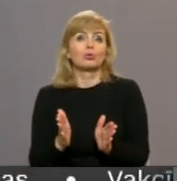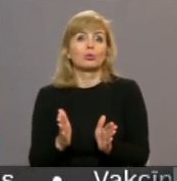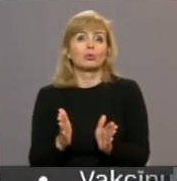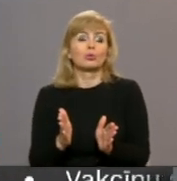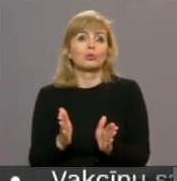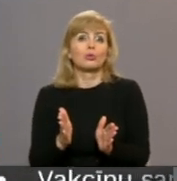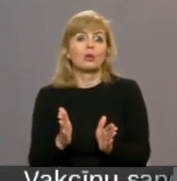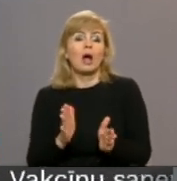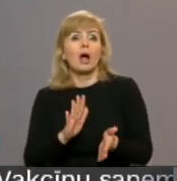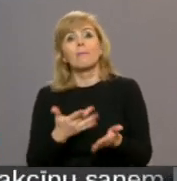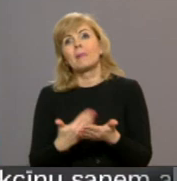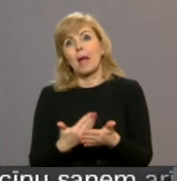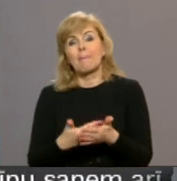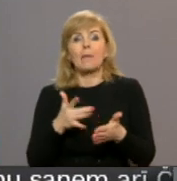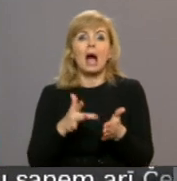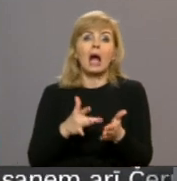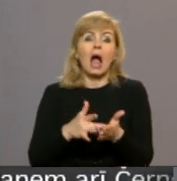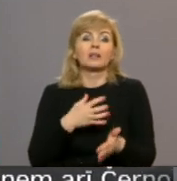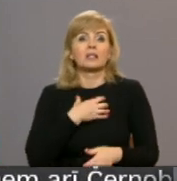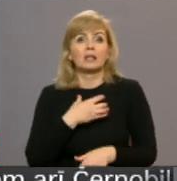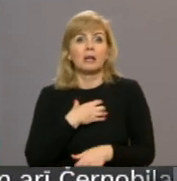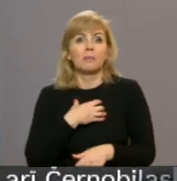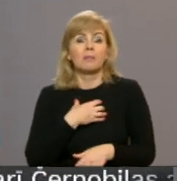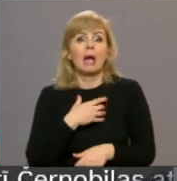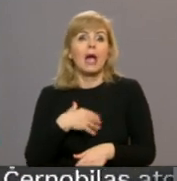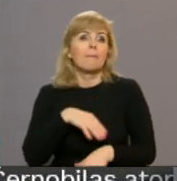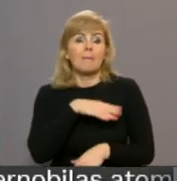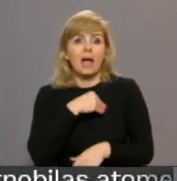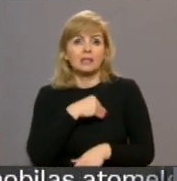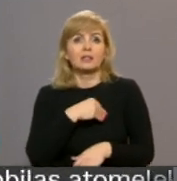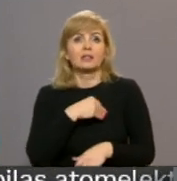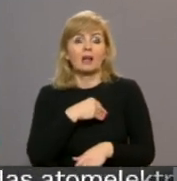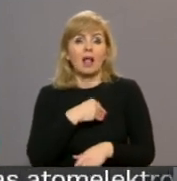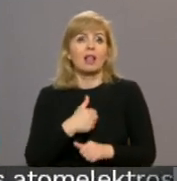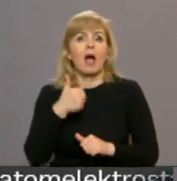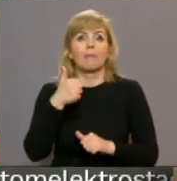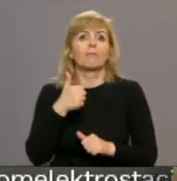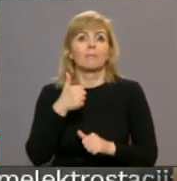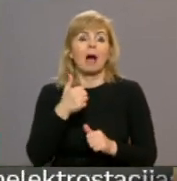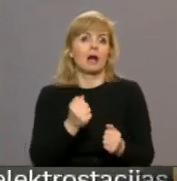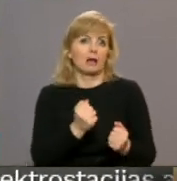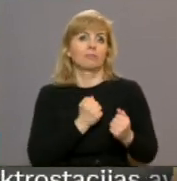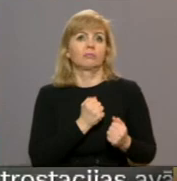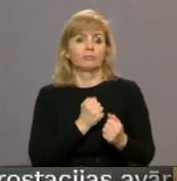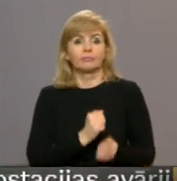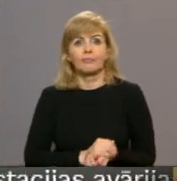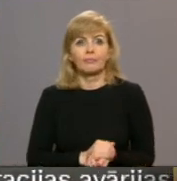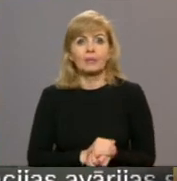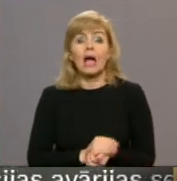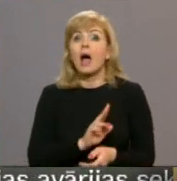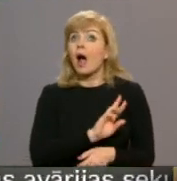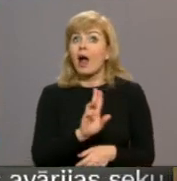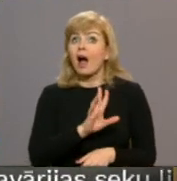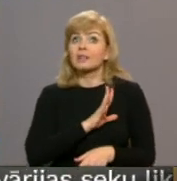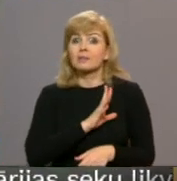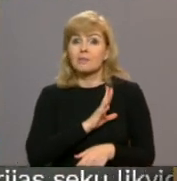ja būs kaut kāda slimība, to mēs labāk to pierinīsim. Tiem, kuri